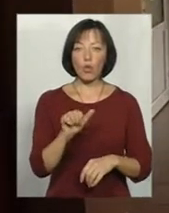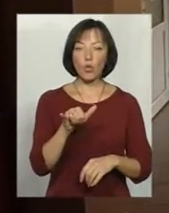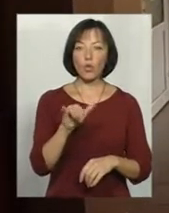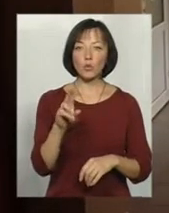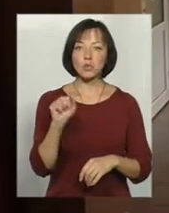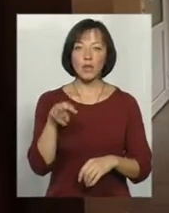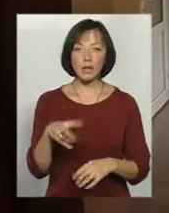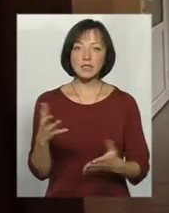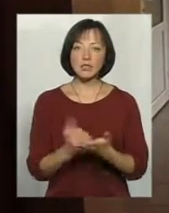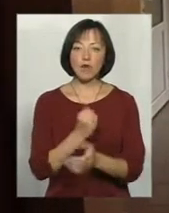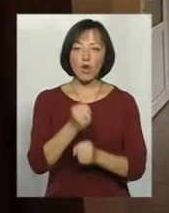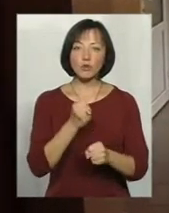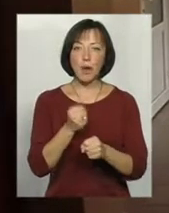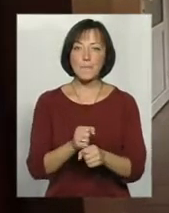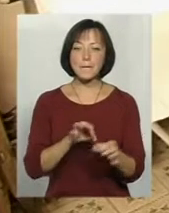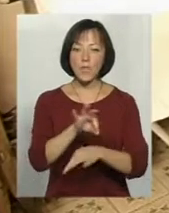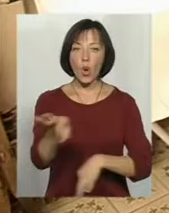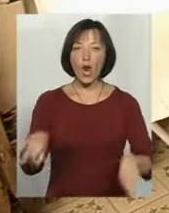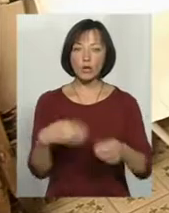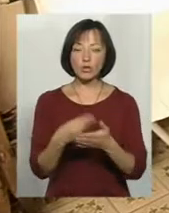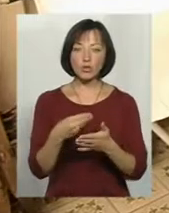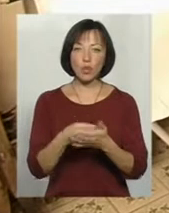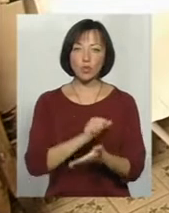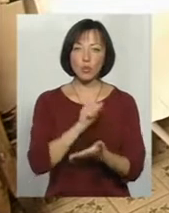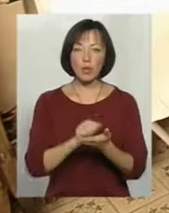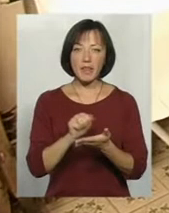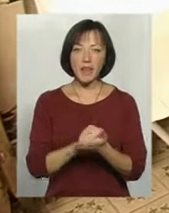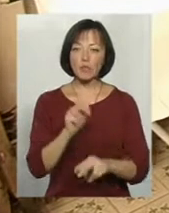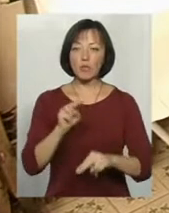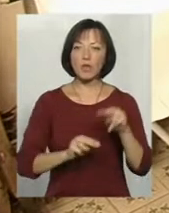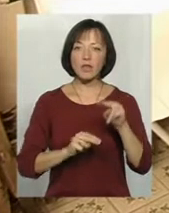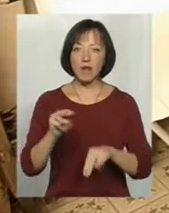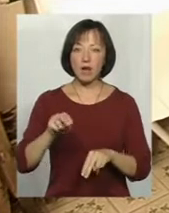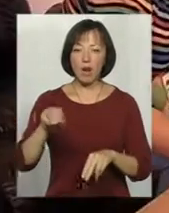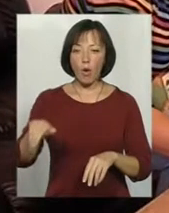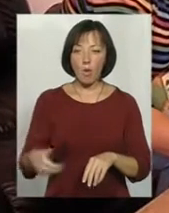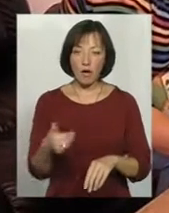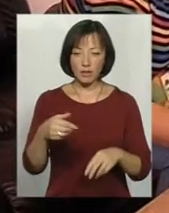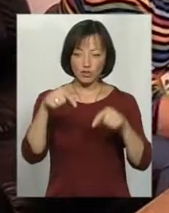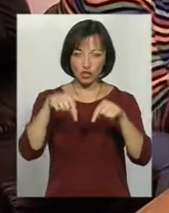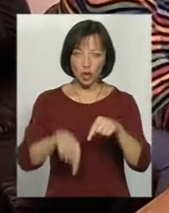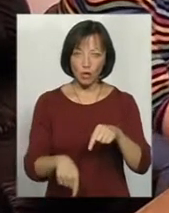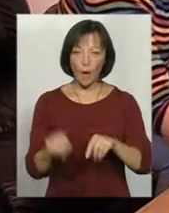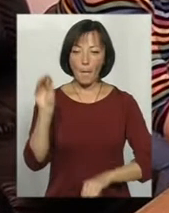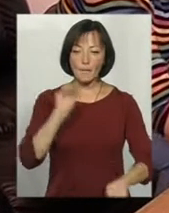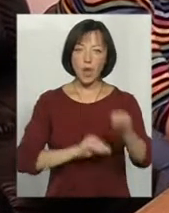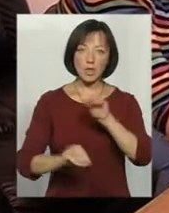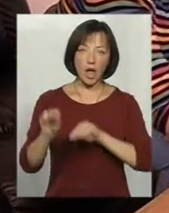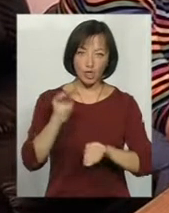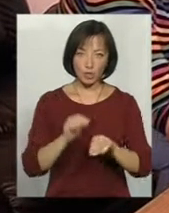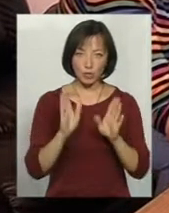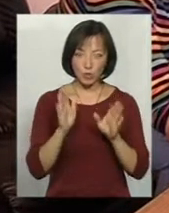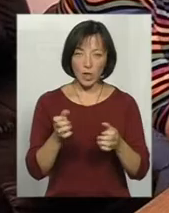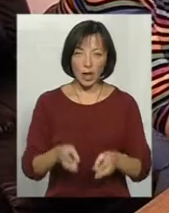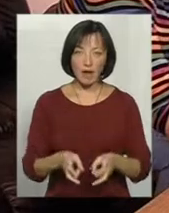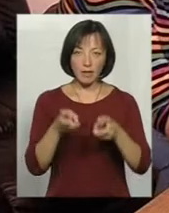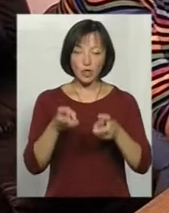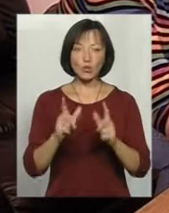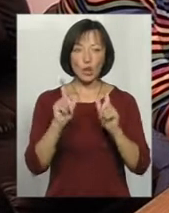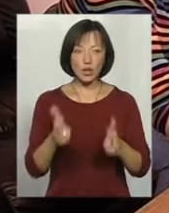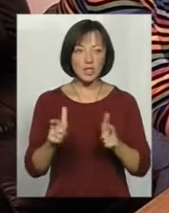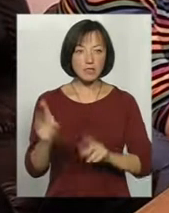знайшов розробників проектно-кошторисної документації, будівельників, які копатимуть шахту, і монтажників, які складатимуть ліфт. Його